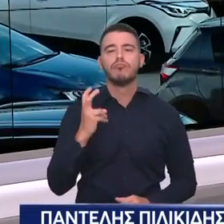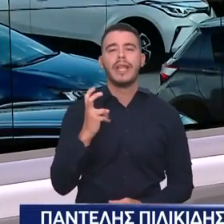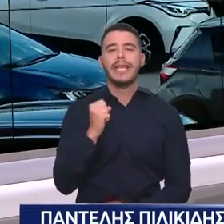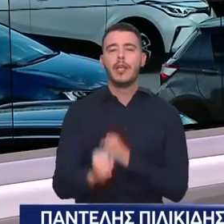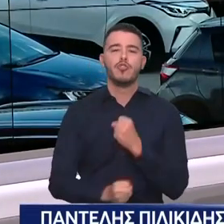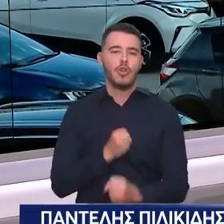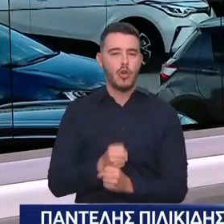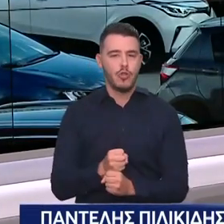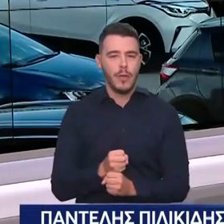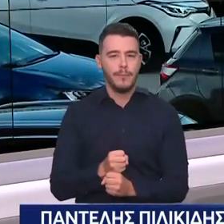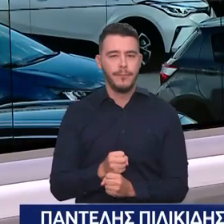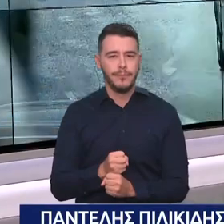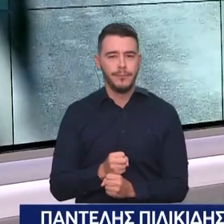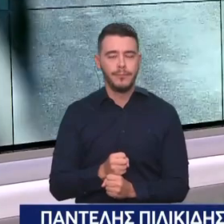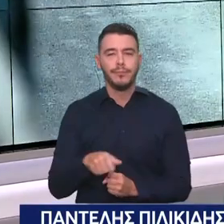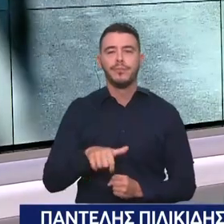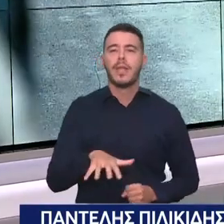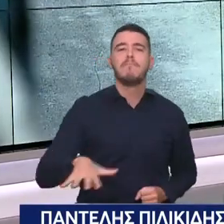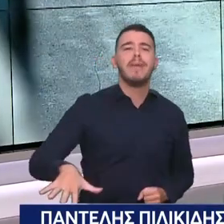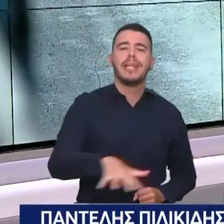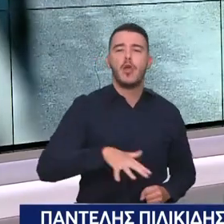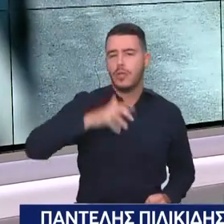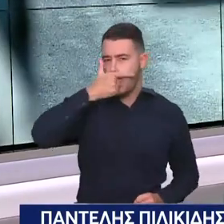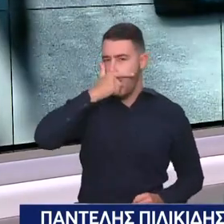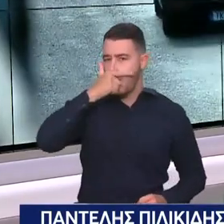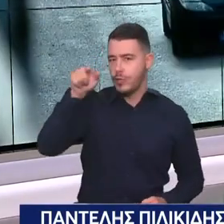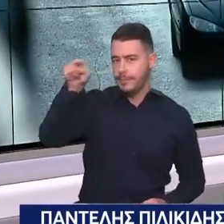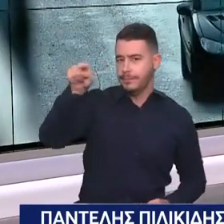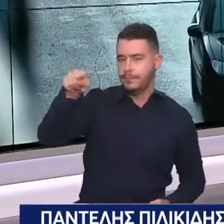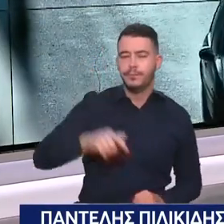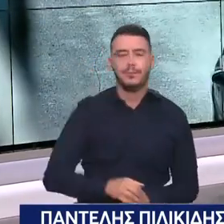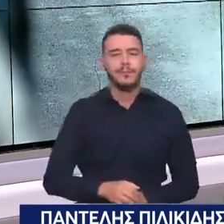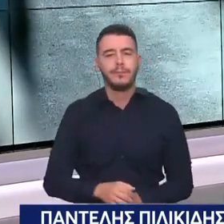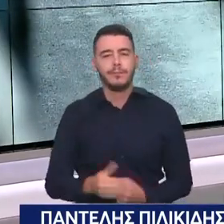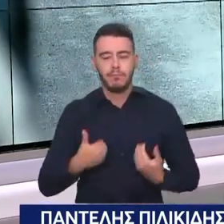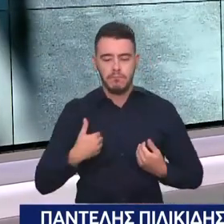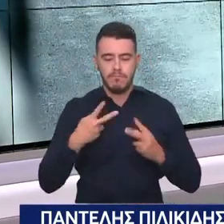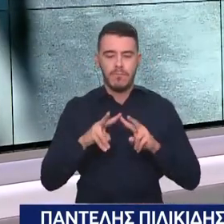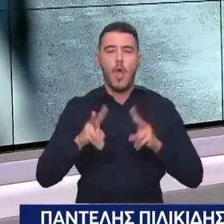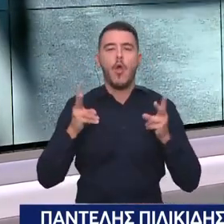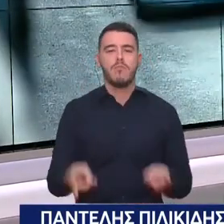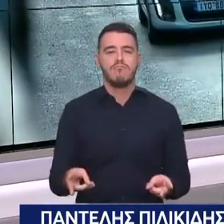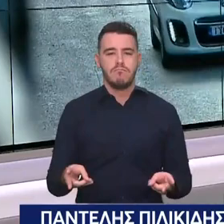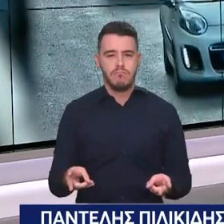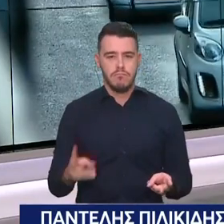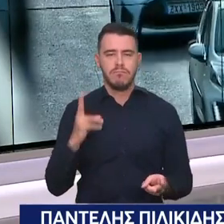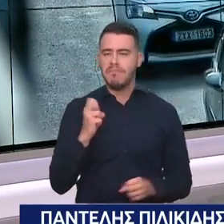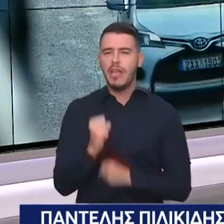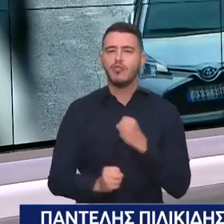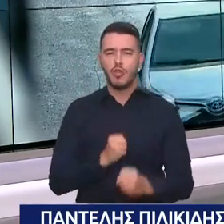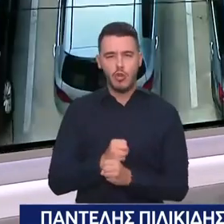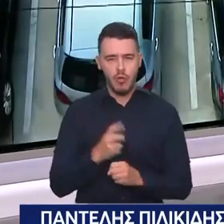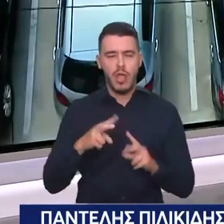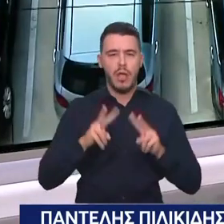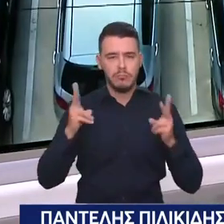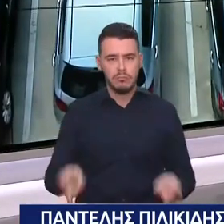παραλία Φαναρίου, στην περιοχή μου, στον Ομόρο Δόπισης. Το κατάστημά μου βρίσκεται ανάμεσα σε δύο οικισμούς. Τα τελευταία 20 χρόνια, όχι χθες ούτε